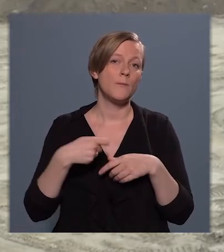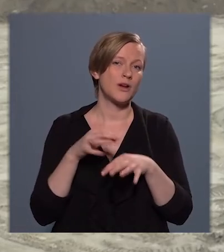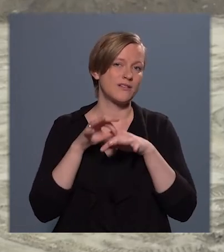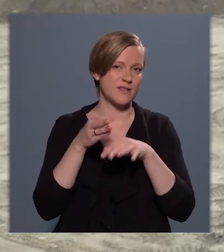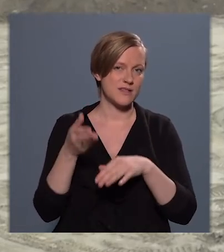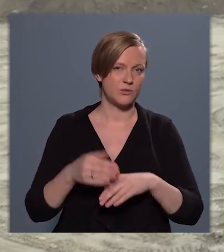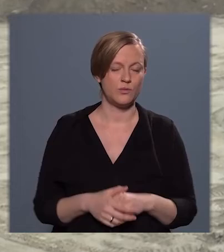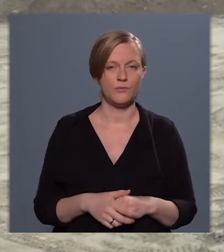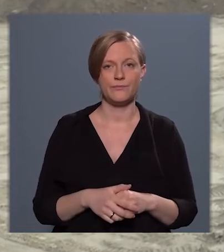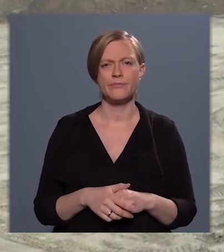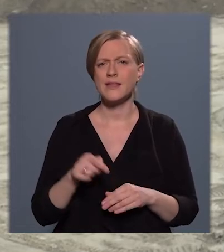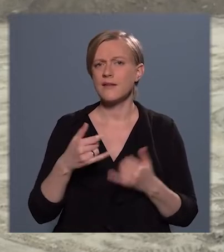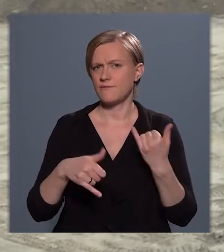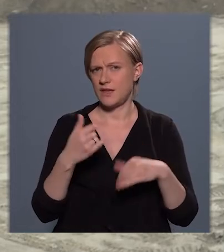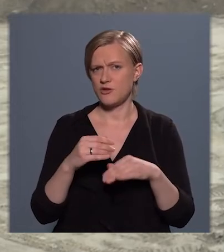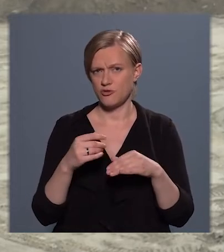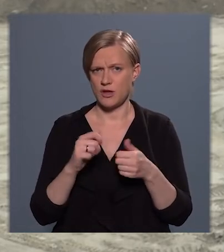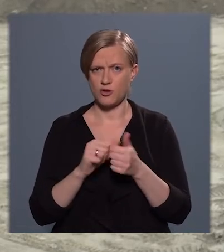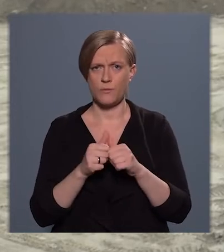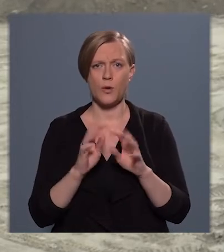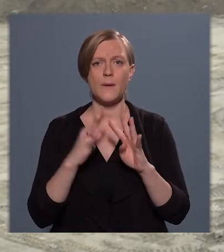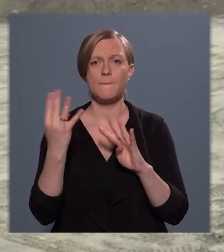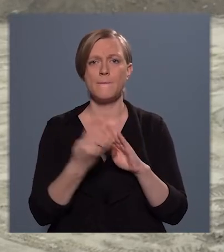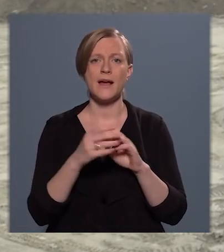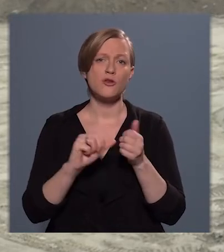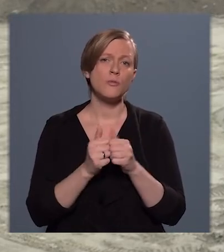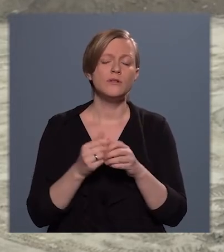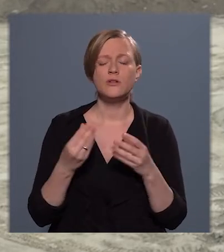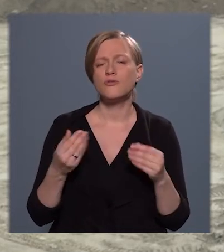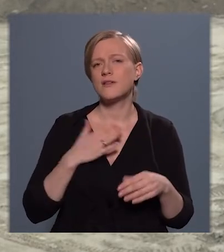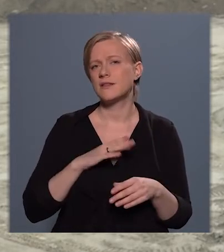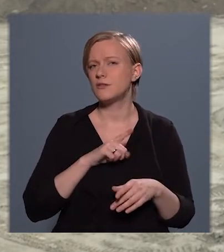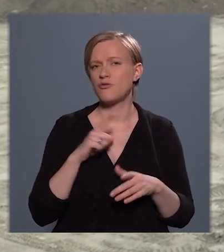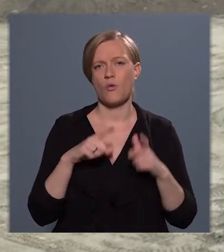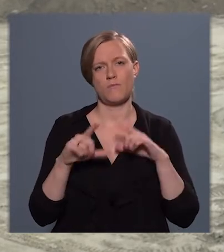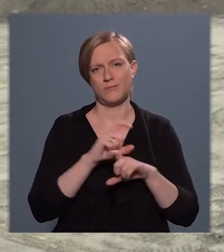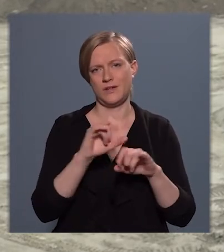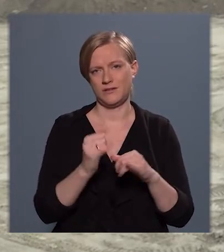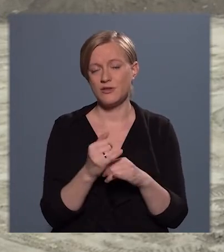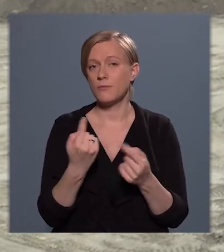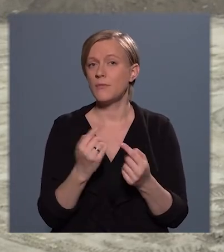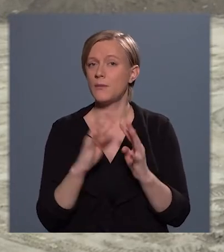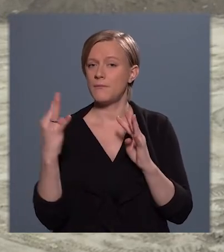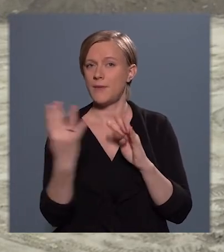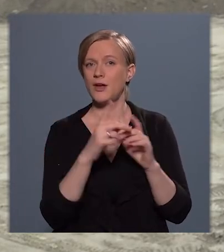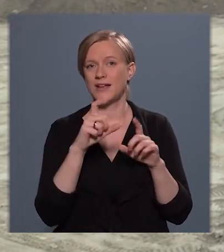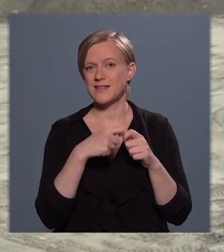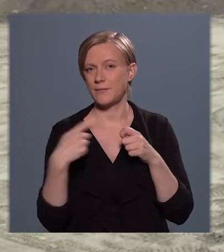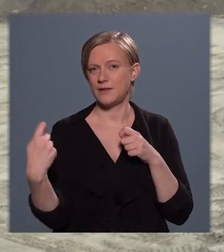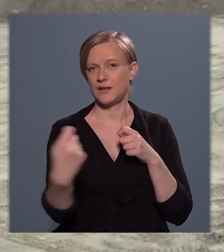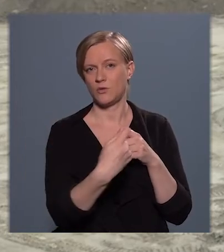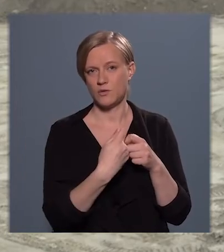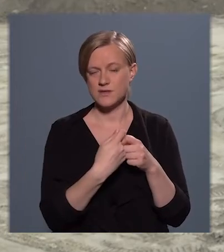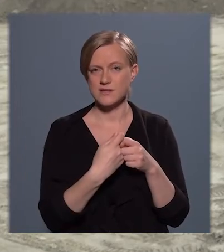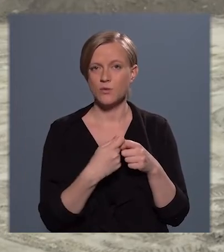egy versenysport, a pályasport, de nagyon sokan szeretik hobbiból is ezt űzni. Maga a pálya 200 méter hosszú lesz, a mérővonal az